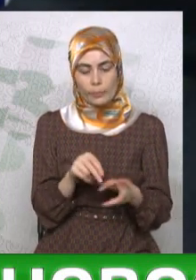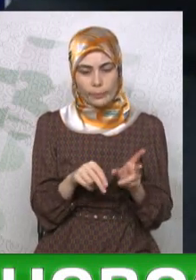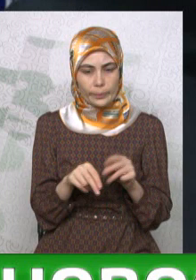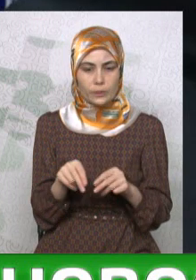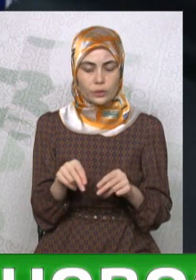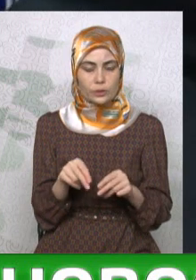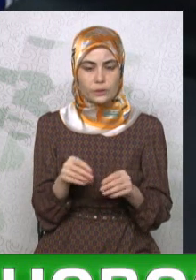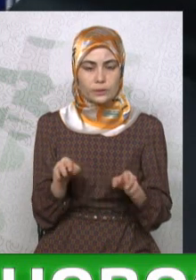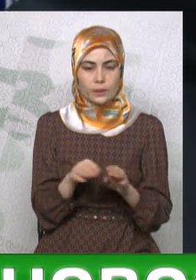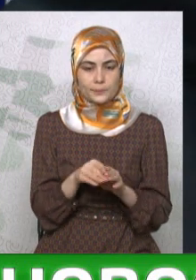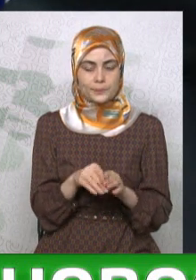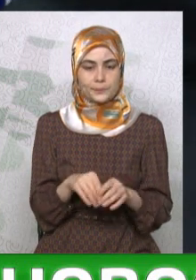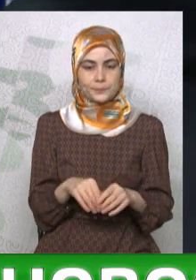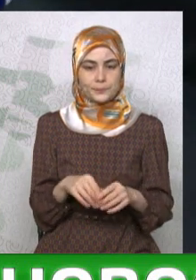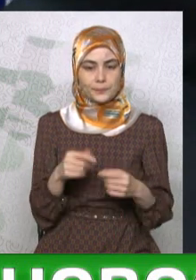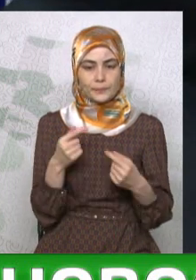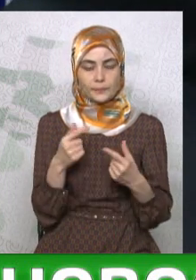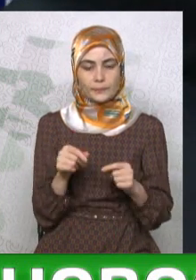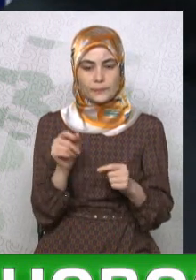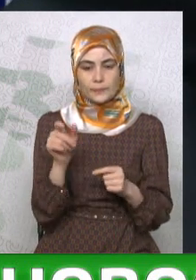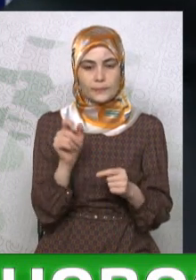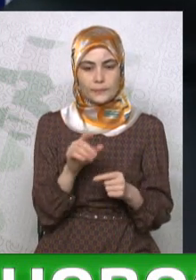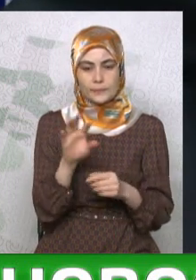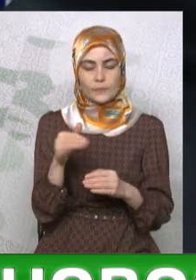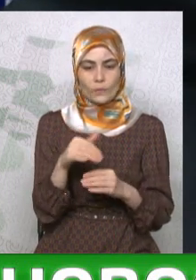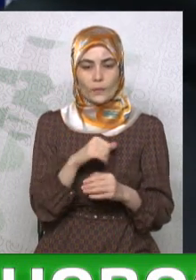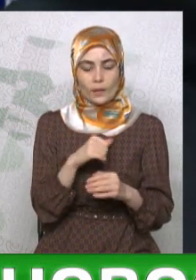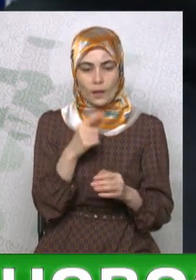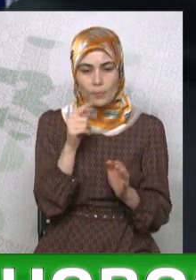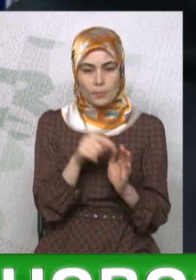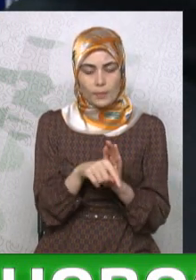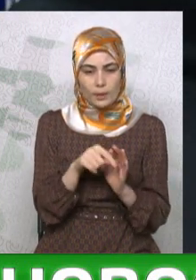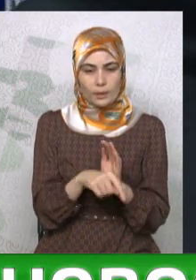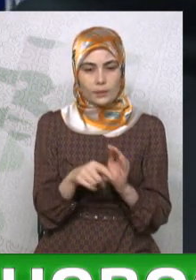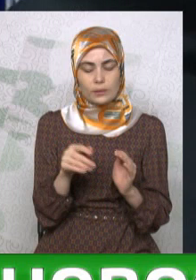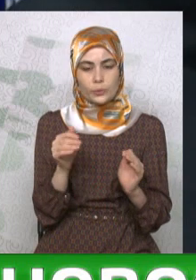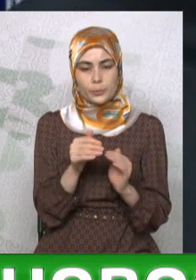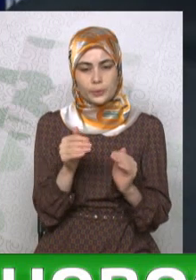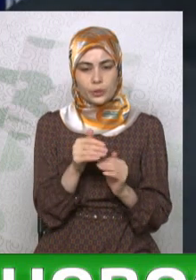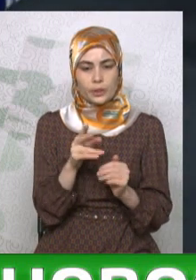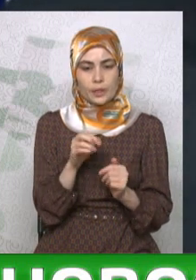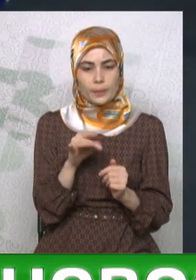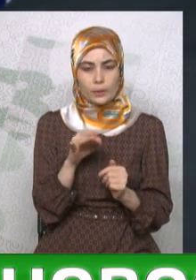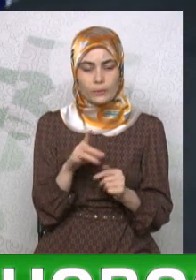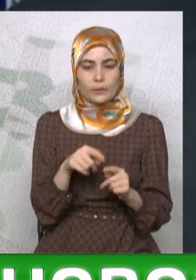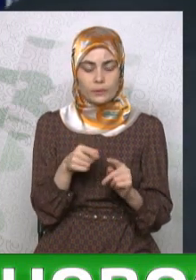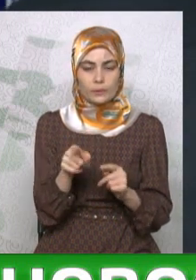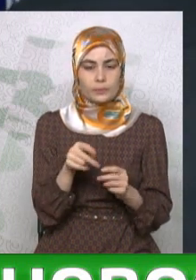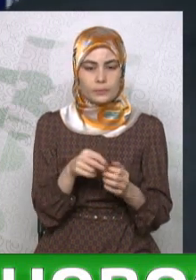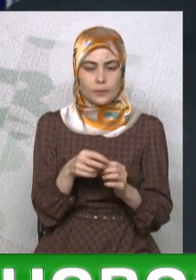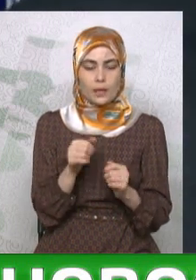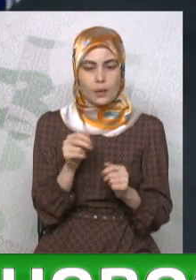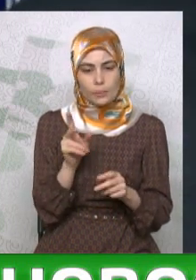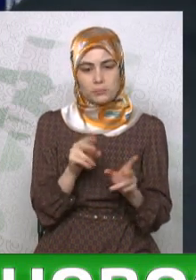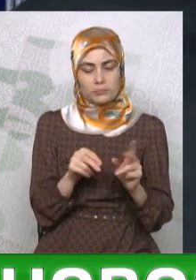улиц, где сами люди там намудрили по водоводам, там уменьшение диаметров того, то у нас практически вопросы